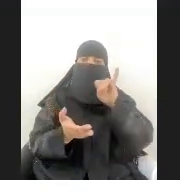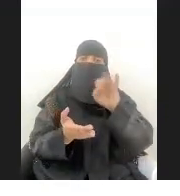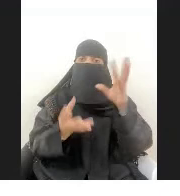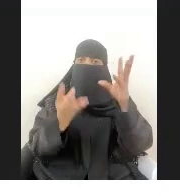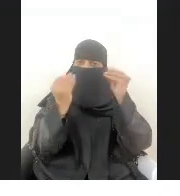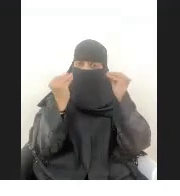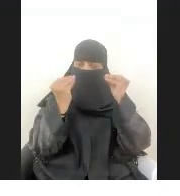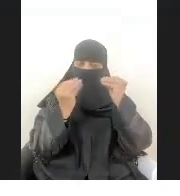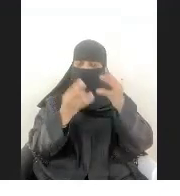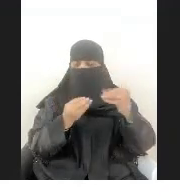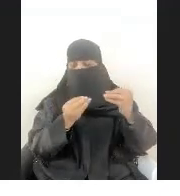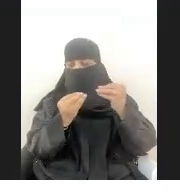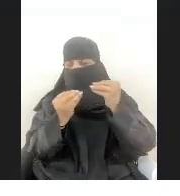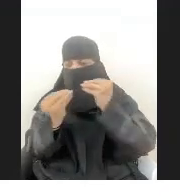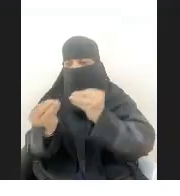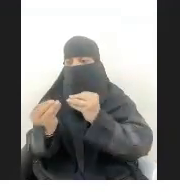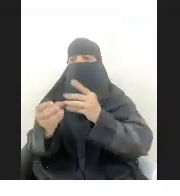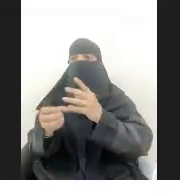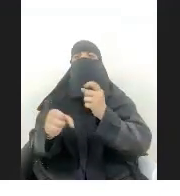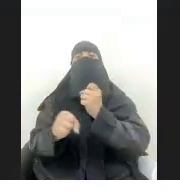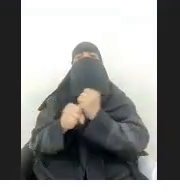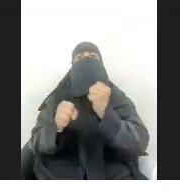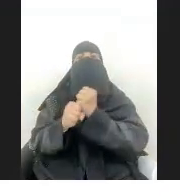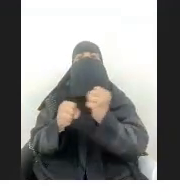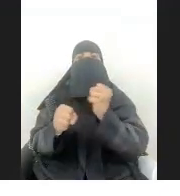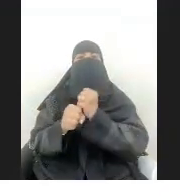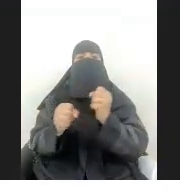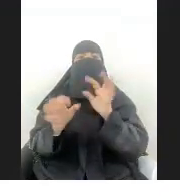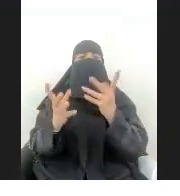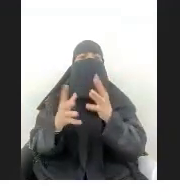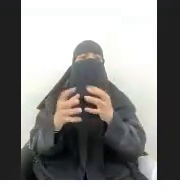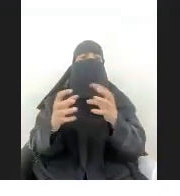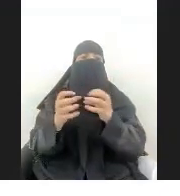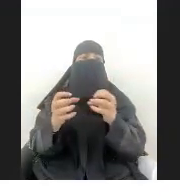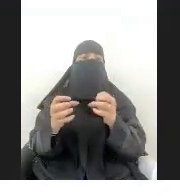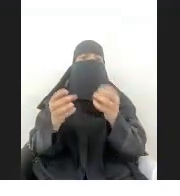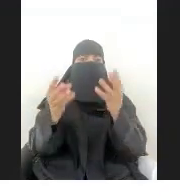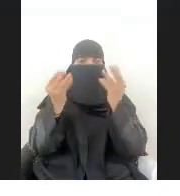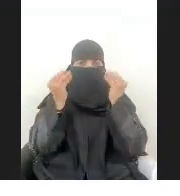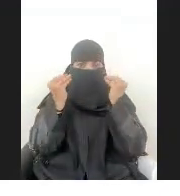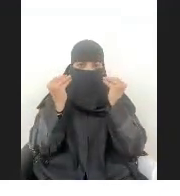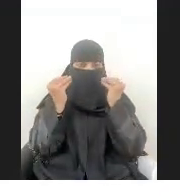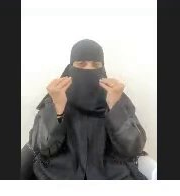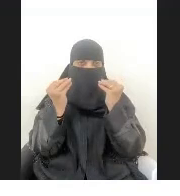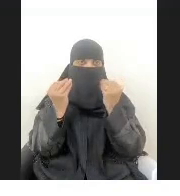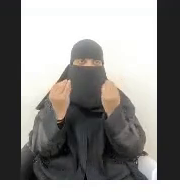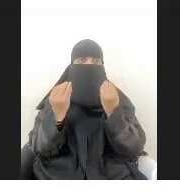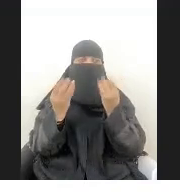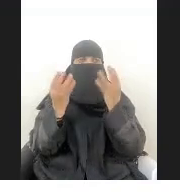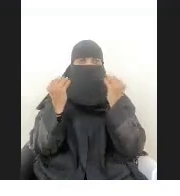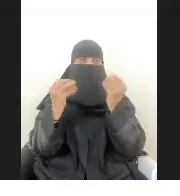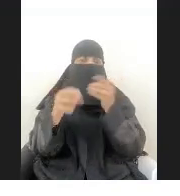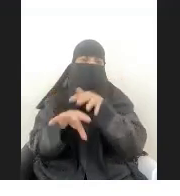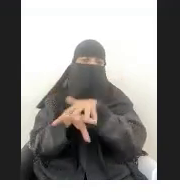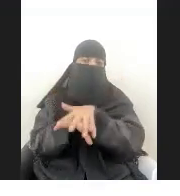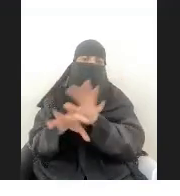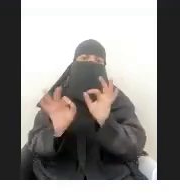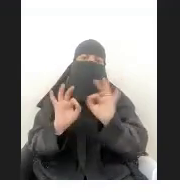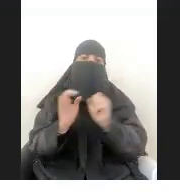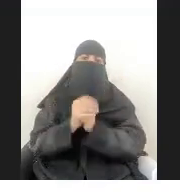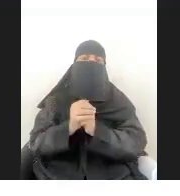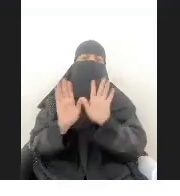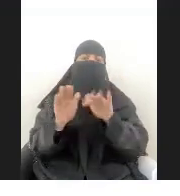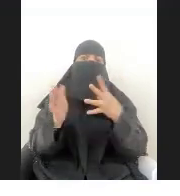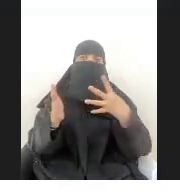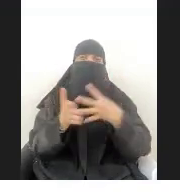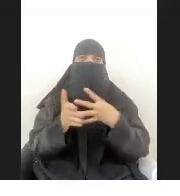لمنسوبيها إيش التعريف حق التعلم المدمج، كيف هم شايفين التعلم المدمج. فمثلاً في جامعة